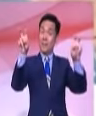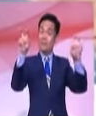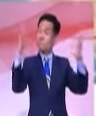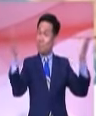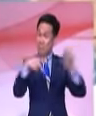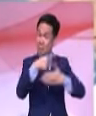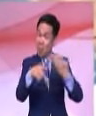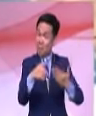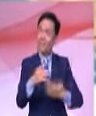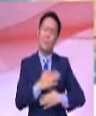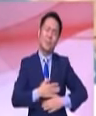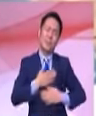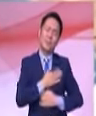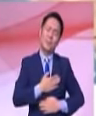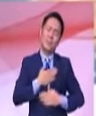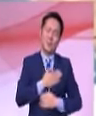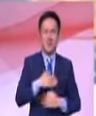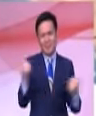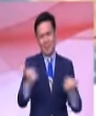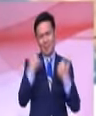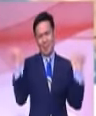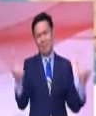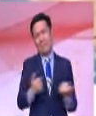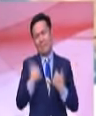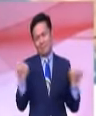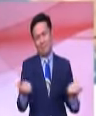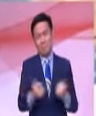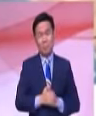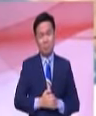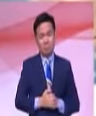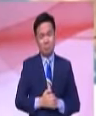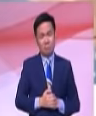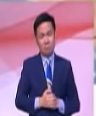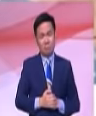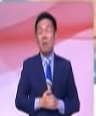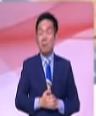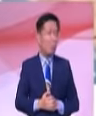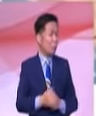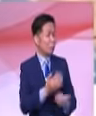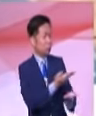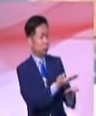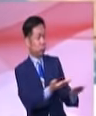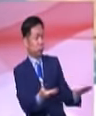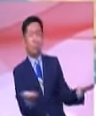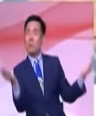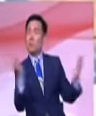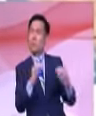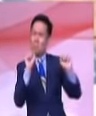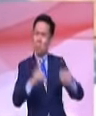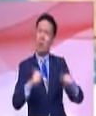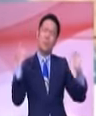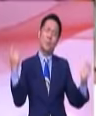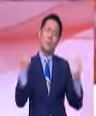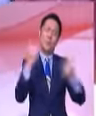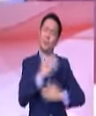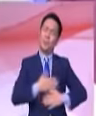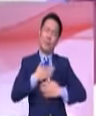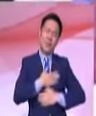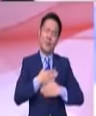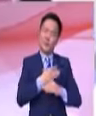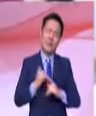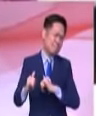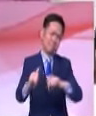Beraya sebab kita nakkan mereka dapat beraya seronok seperti mana anak-anak orang lain.